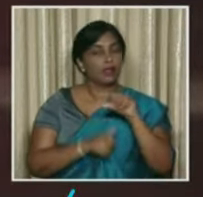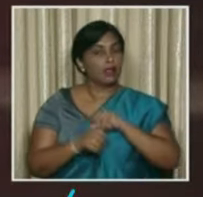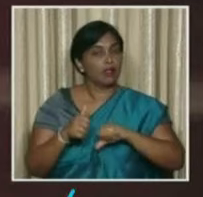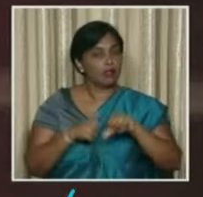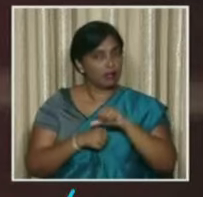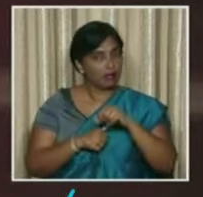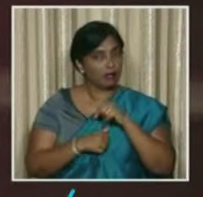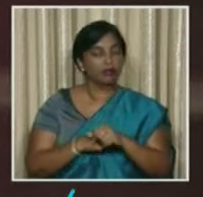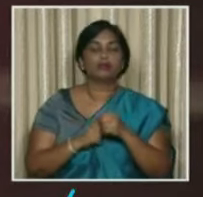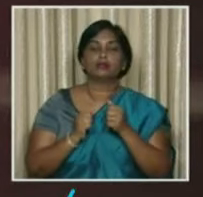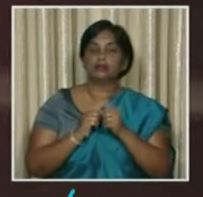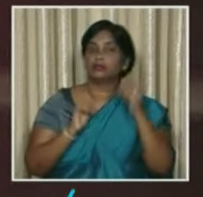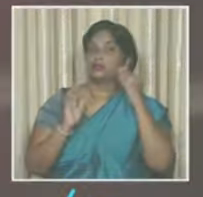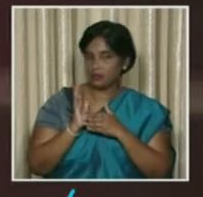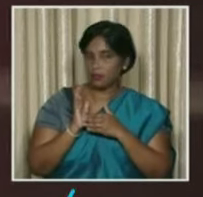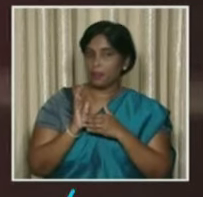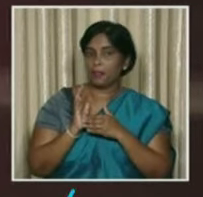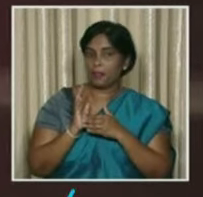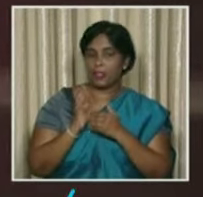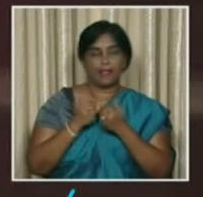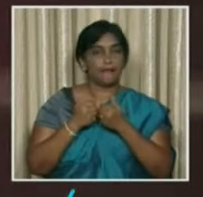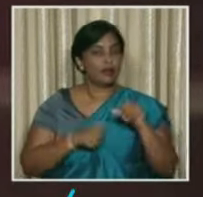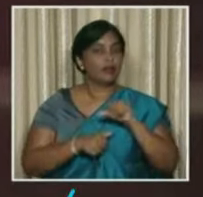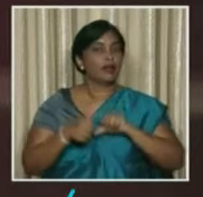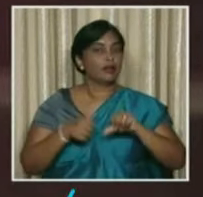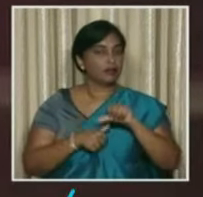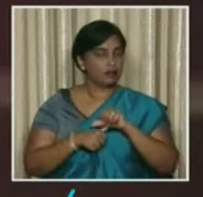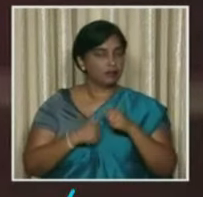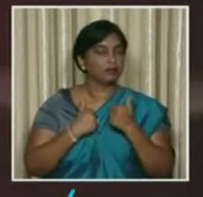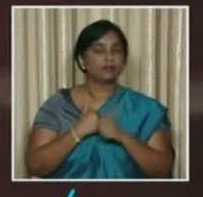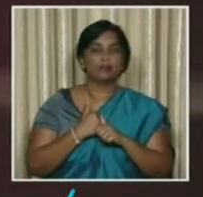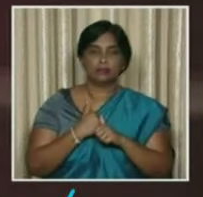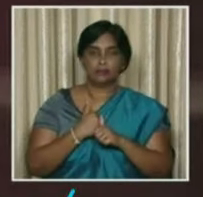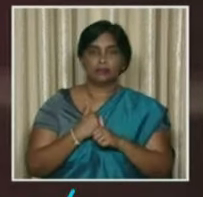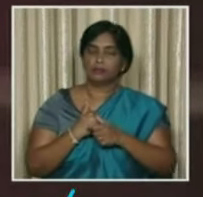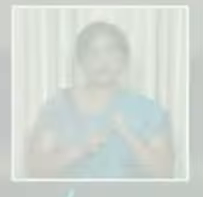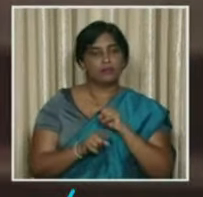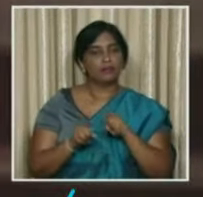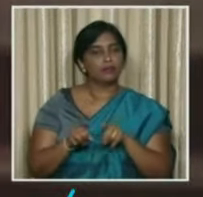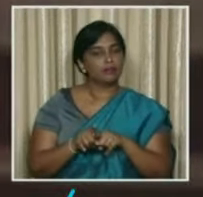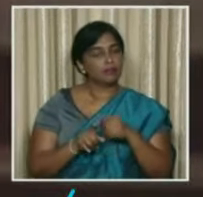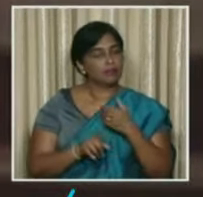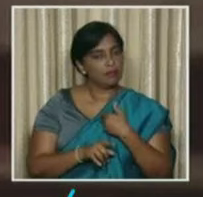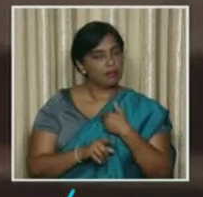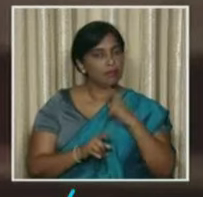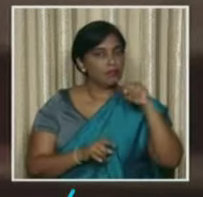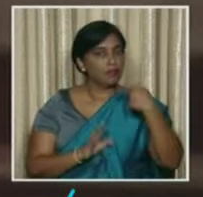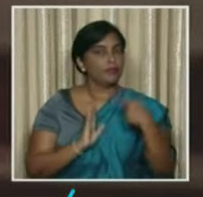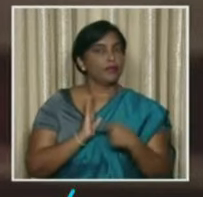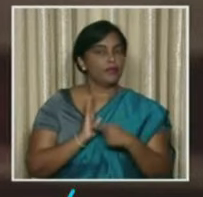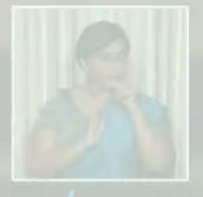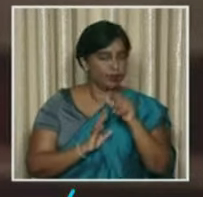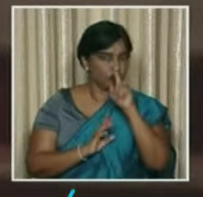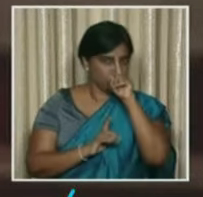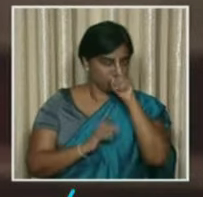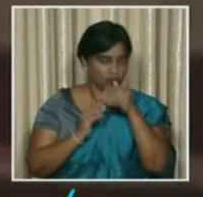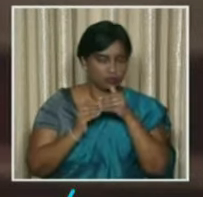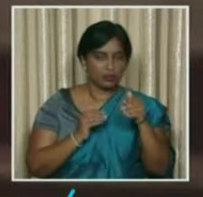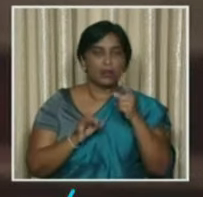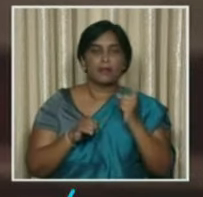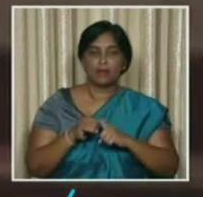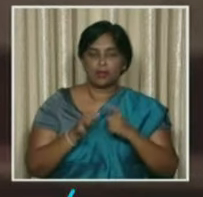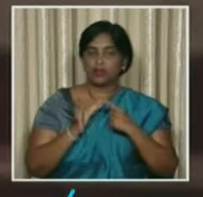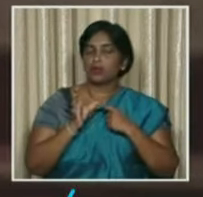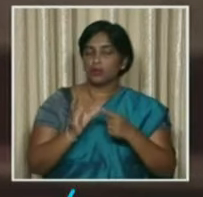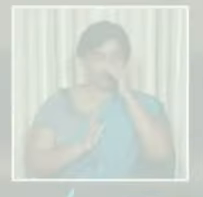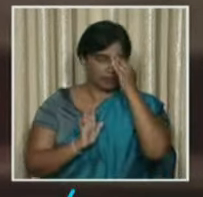නැත්නම් ඇක්‍රෙඩිටේෂන් එක සම්බන්ධව වෙනමම ආයතනයක් සකස් කරන්න අපි නිර්දේශ කරලා තියෙනවා. ලබන අඟහරු අදහරියට සත්‍යයේ ඒ ප්‍රශ්න වලට උත්තර